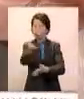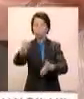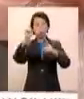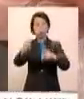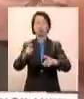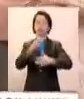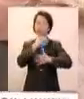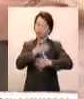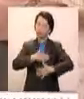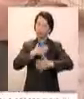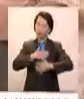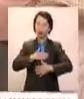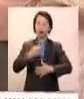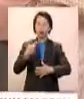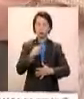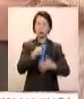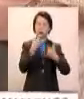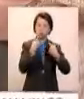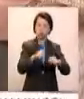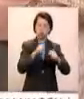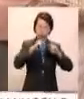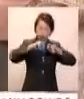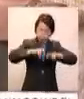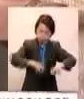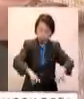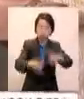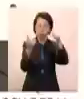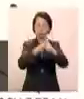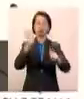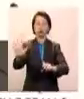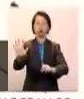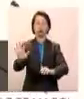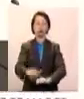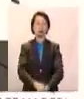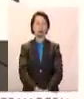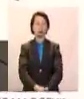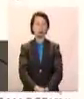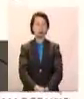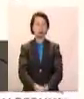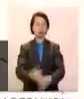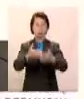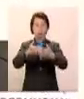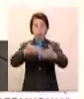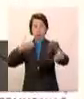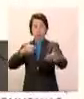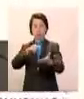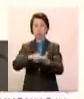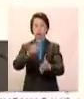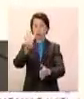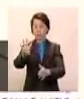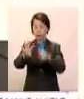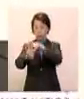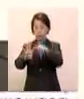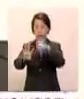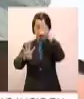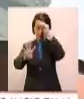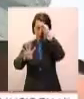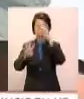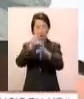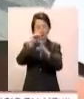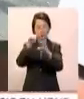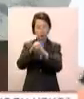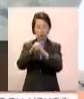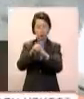akan sedaya upaya meneruskan proses siasatan ini secepat mungkin. Sebelum ini, empat lelaki yang dipercayai terbabit